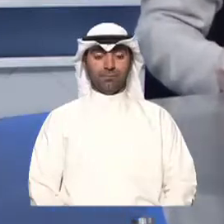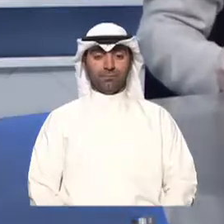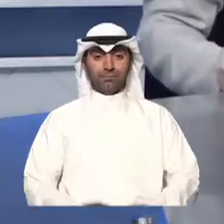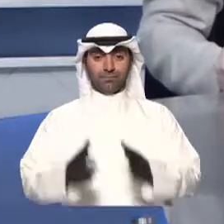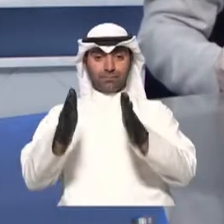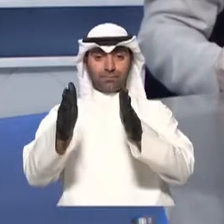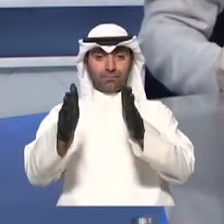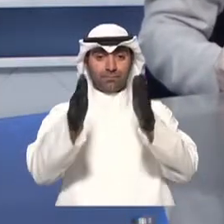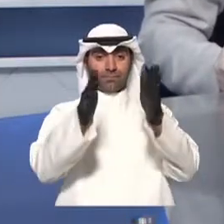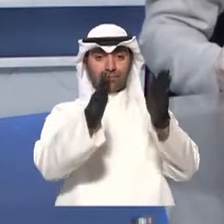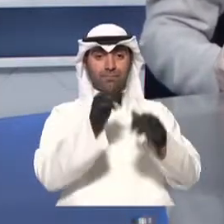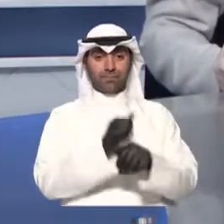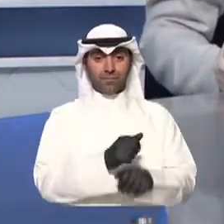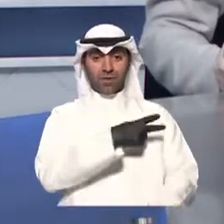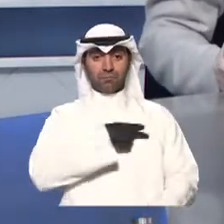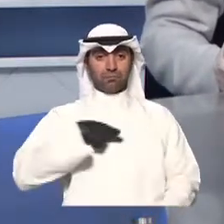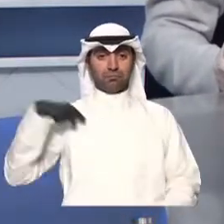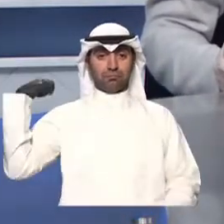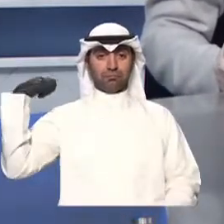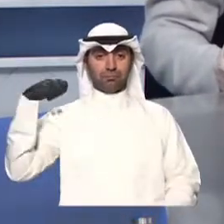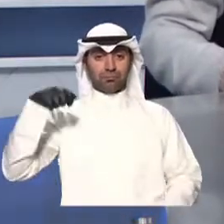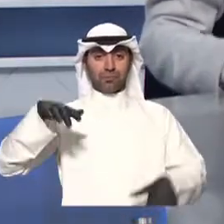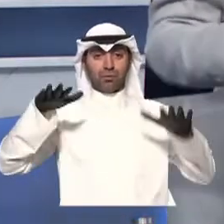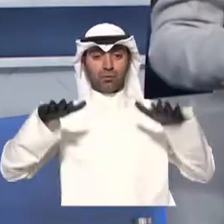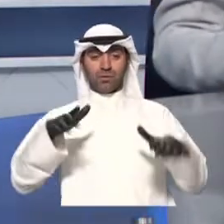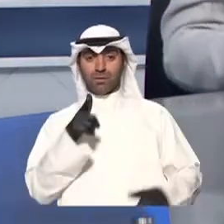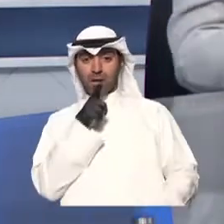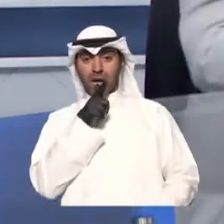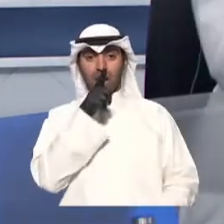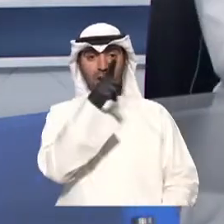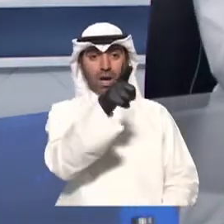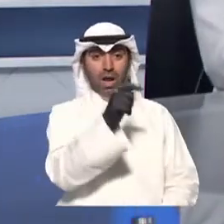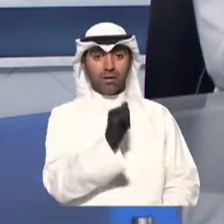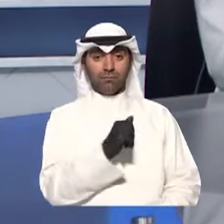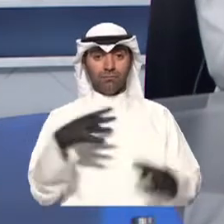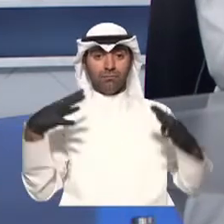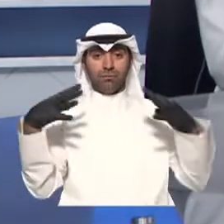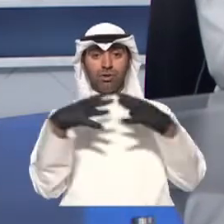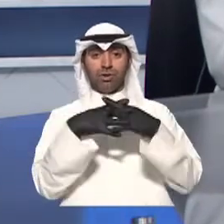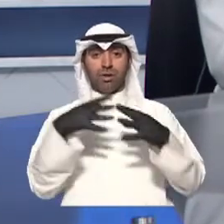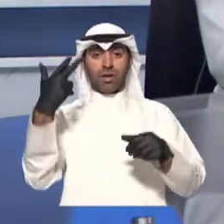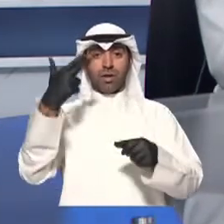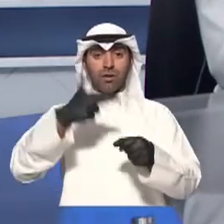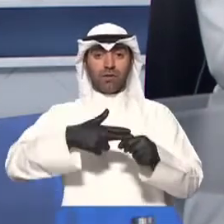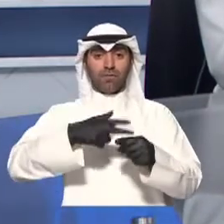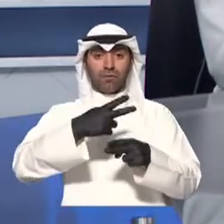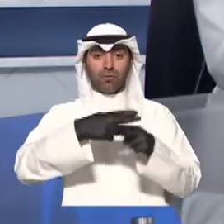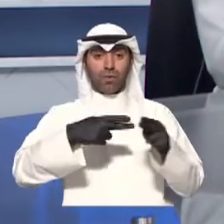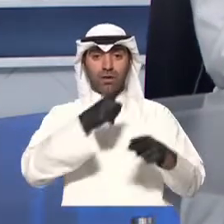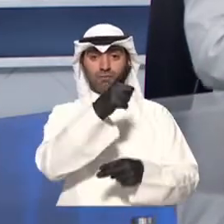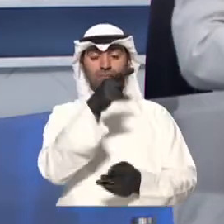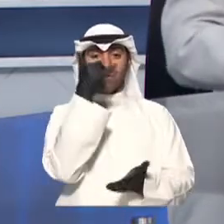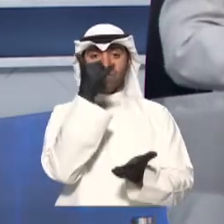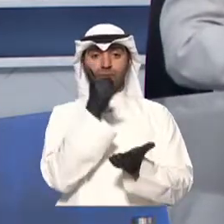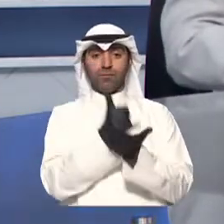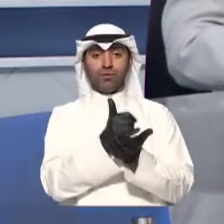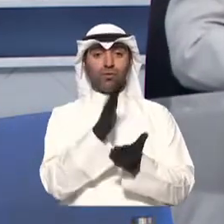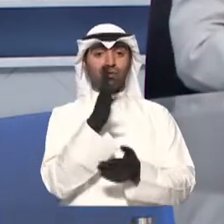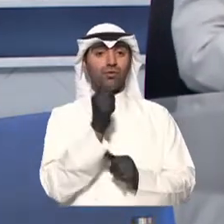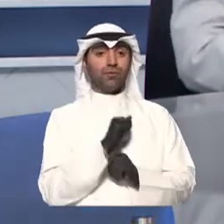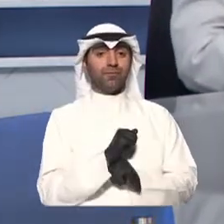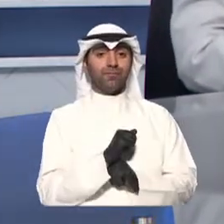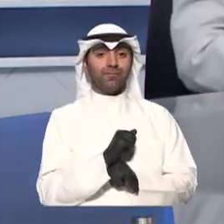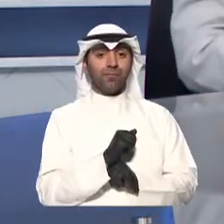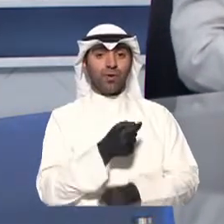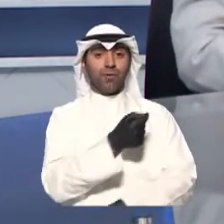بتكليف من مجلس الوزراء، تقوم شركة نفط الكويت والشركة الكويتية للصناعة البترولية المتكاملة كيبك بتجهيز مستشفى